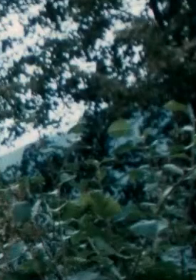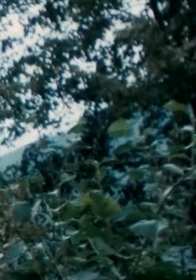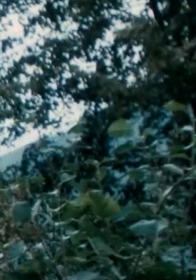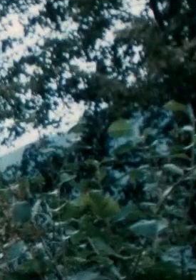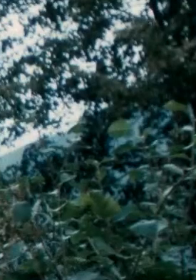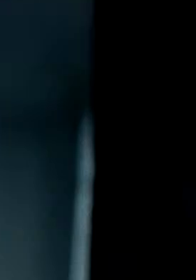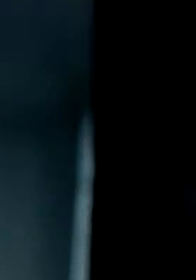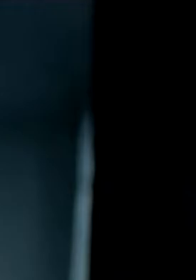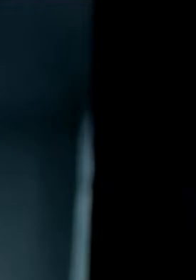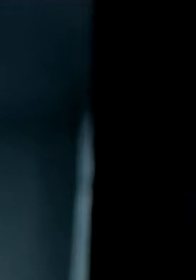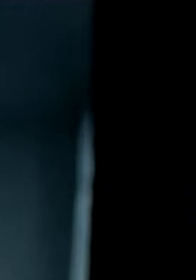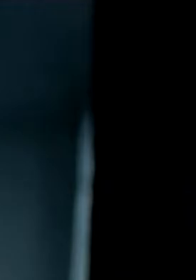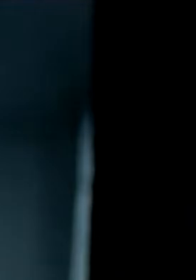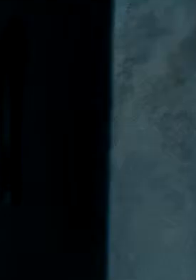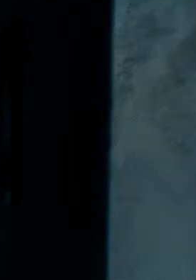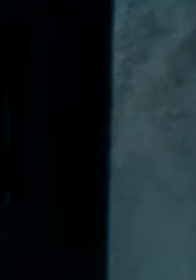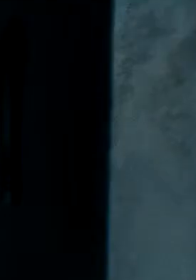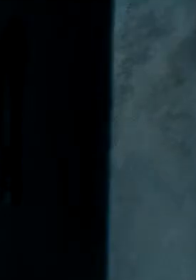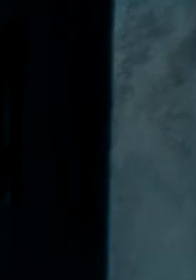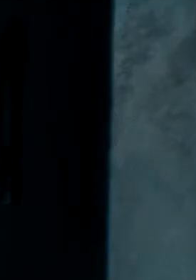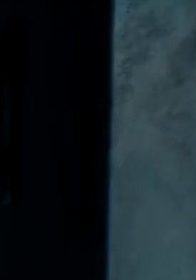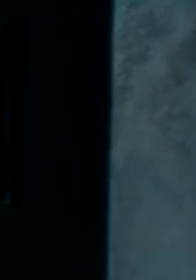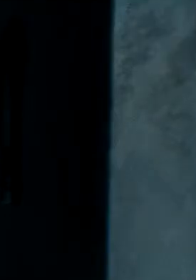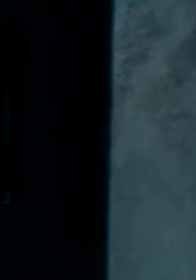Adesso che è che l'ha dato il susto, papà.